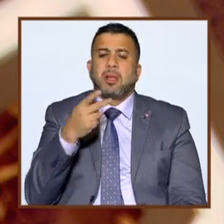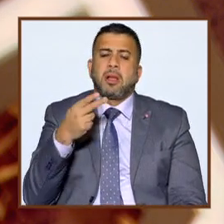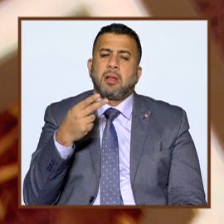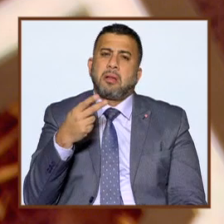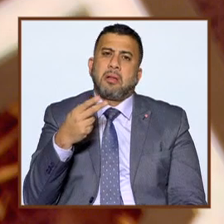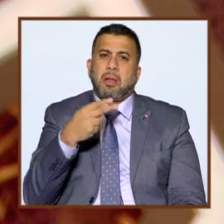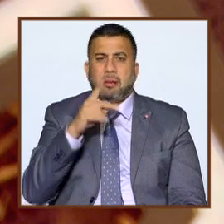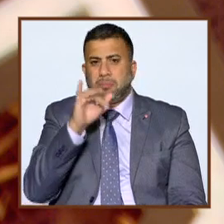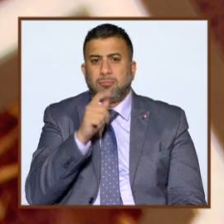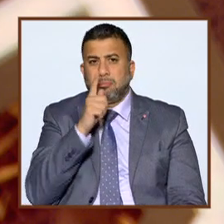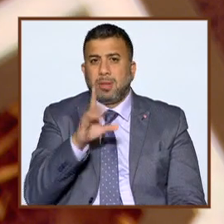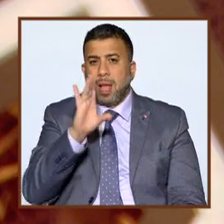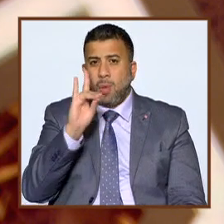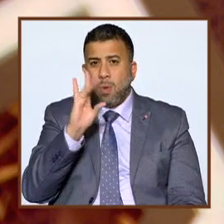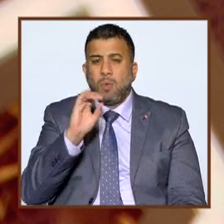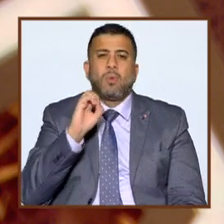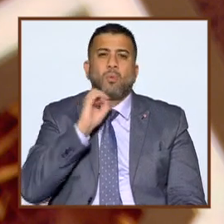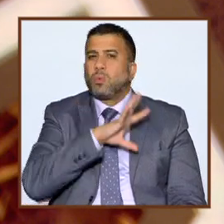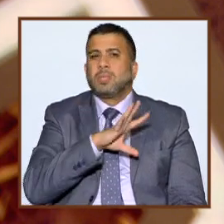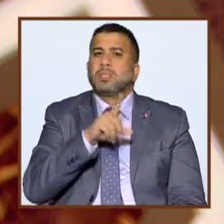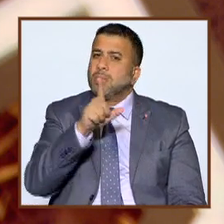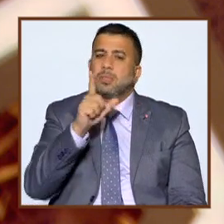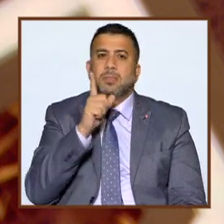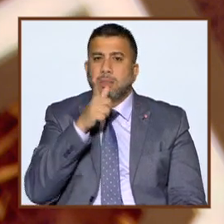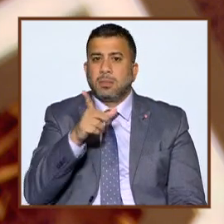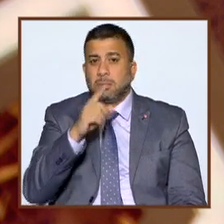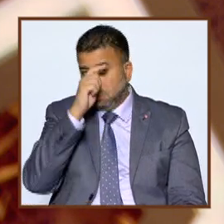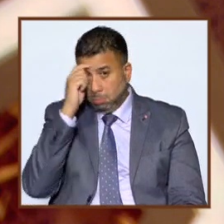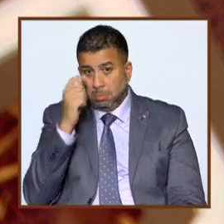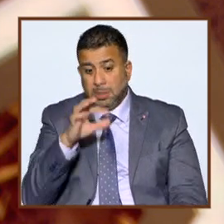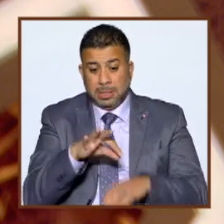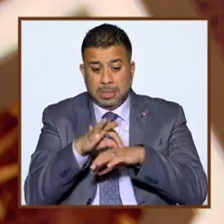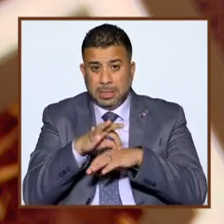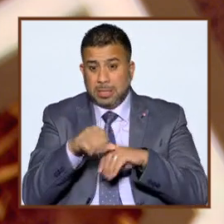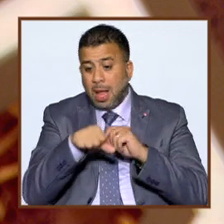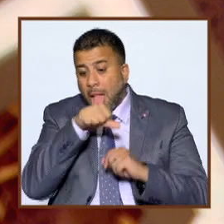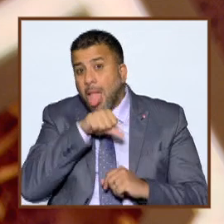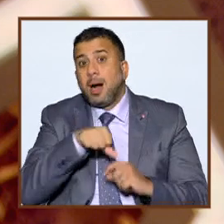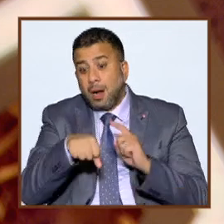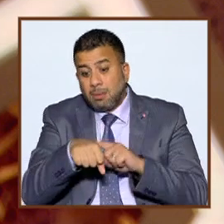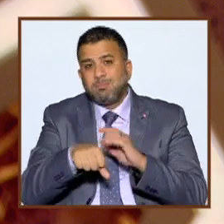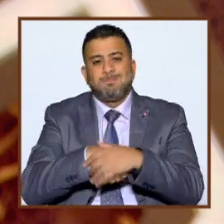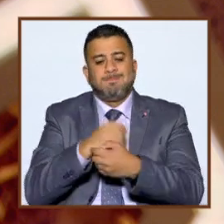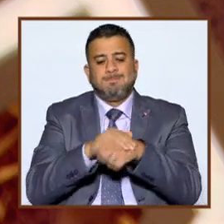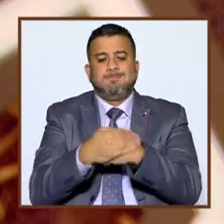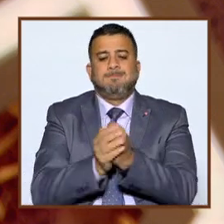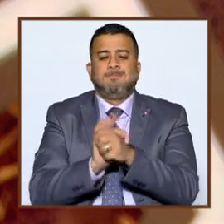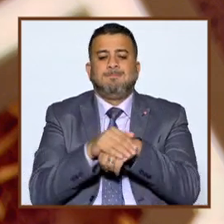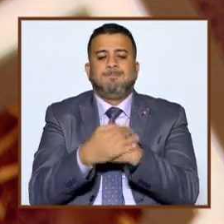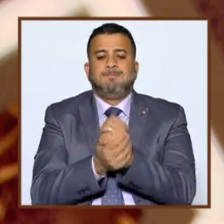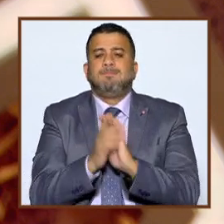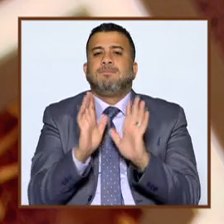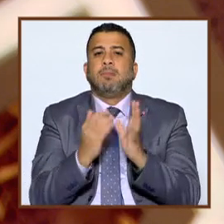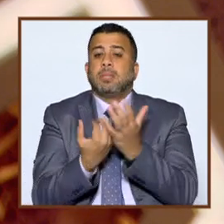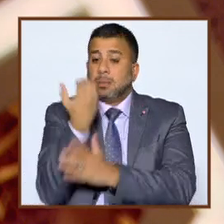الله فيك أن لعاب الكلب نجس، فإذا وقع على يد الإنسان أو على ثوبه مثلا